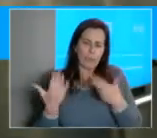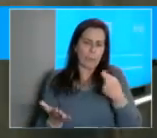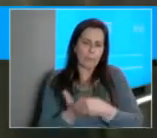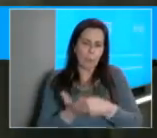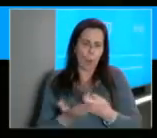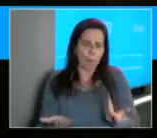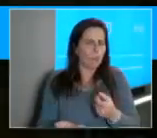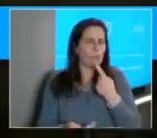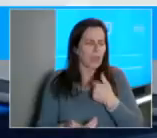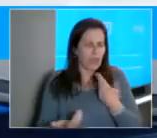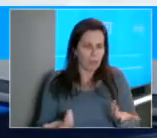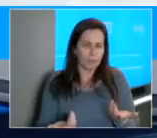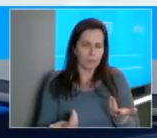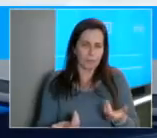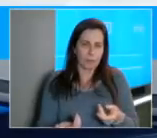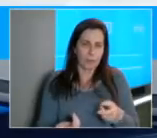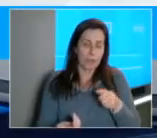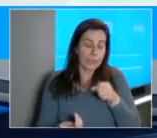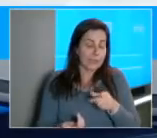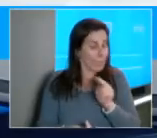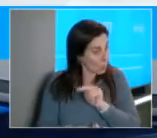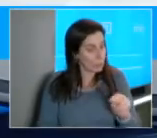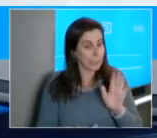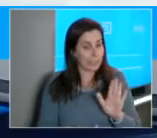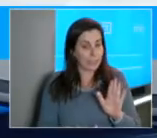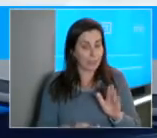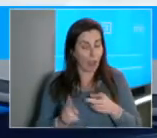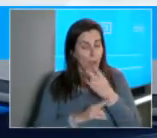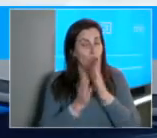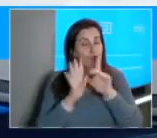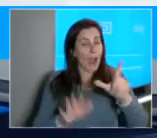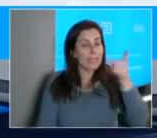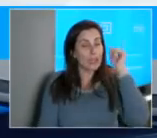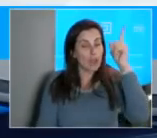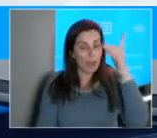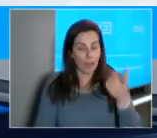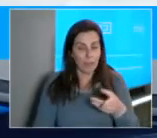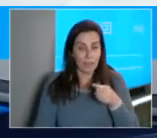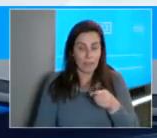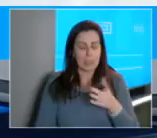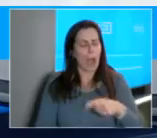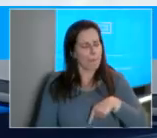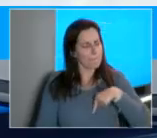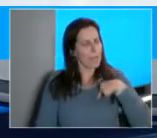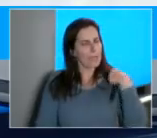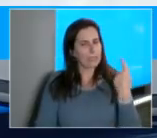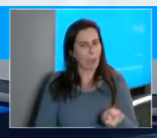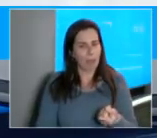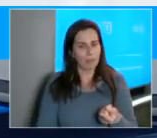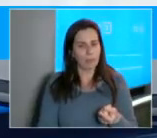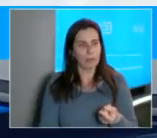פיצויים. אז בוא נכון. תגיד, למה? הרי זה סוגיה, עברו 17 שנה, זה, אתה יודע, זה פרק זמן מאוד